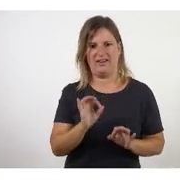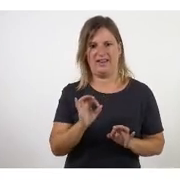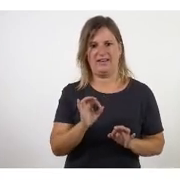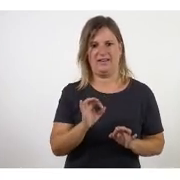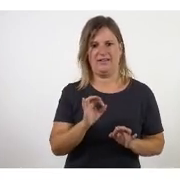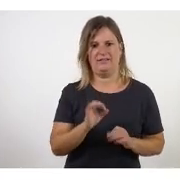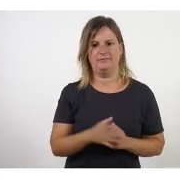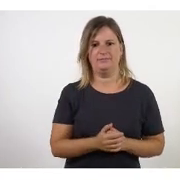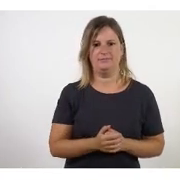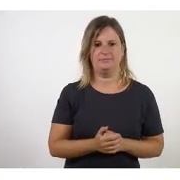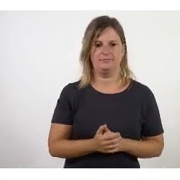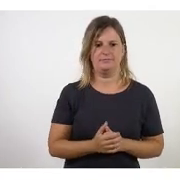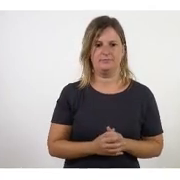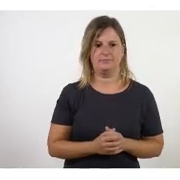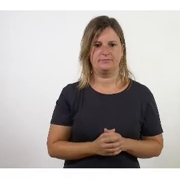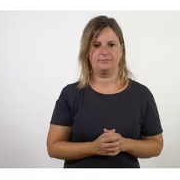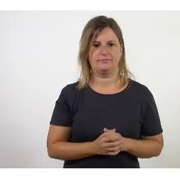acabés el meu vídeo.